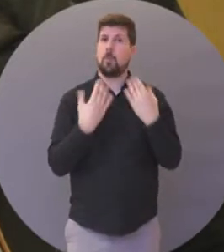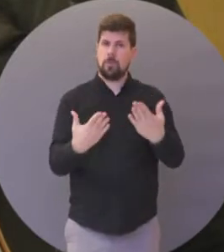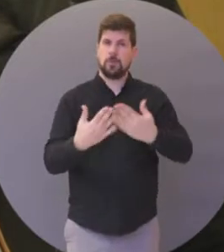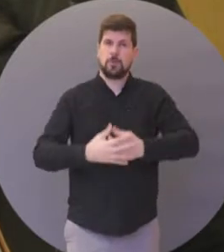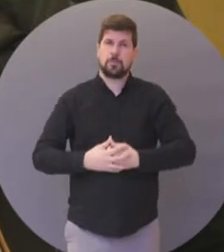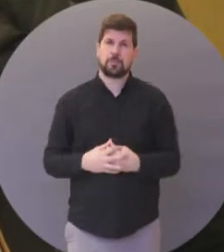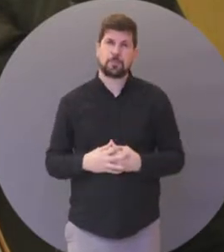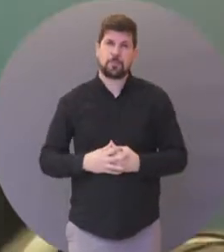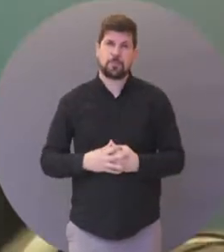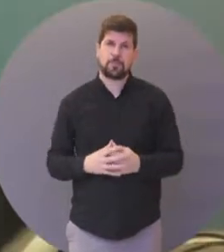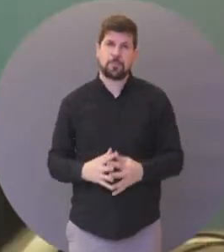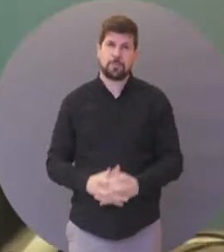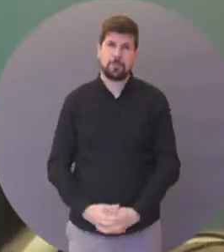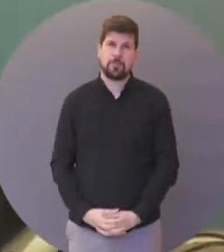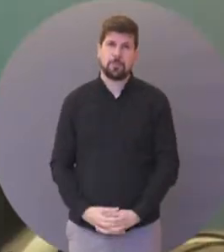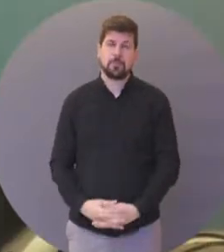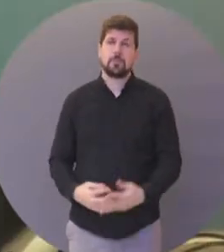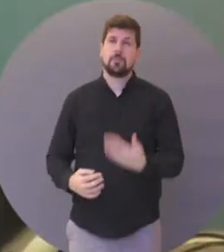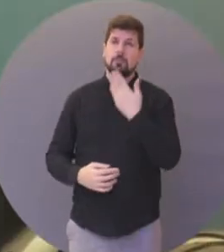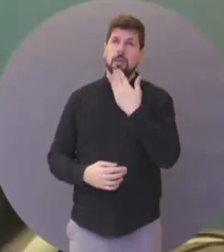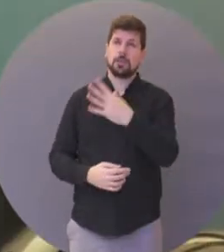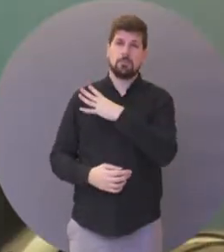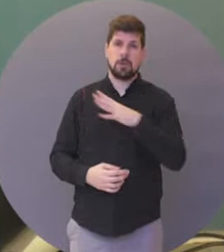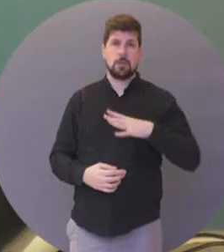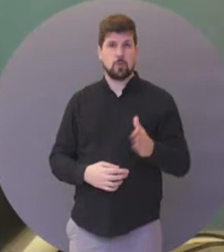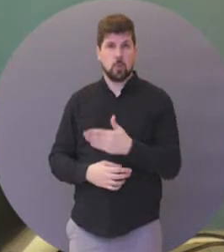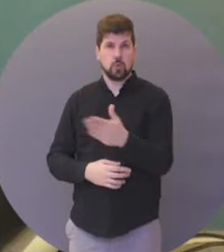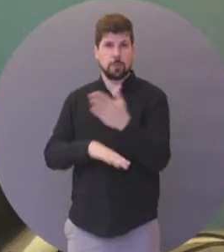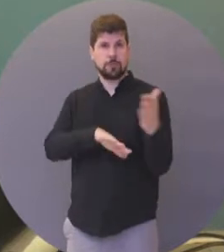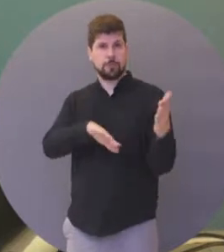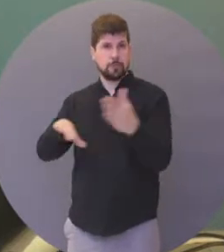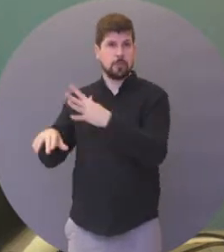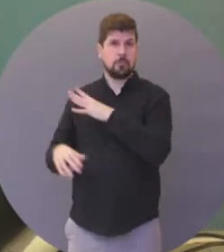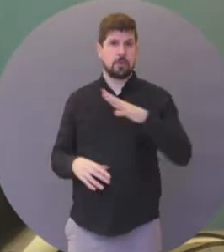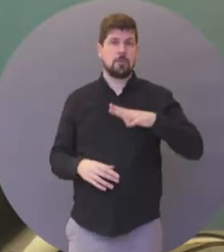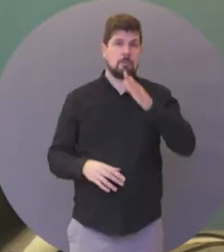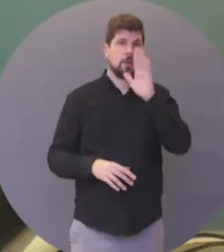faire merci Madame goujon monsieur Bérégovoy